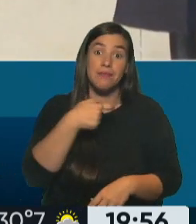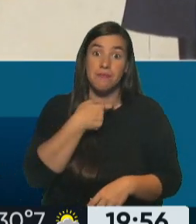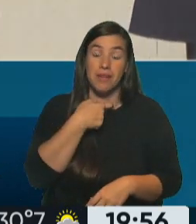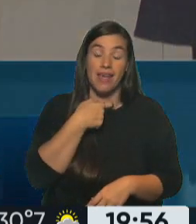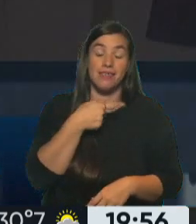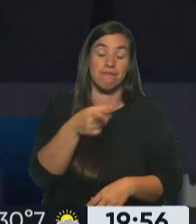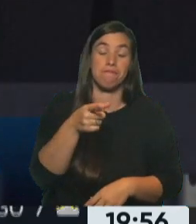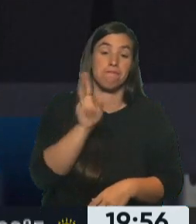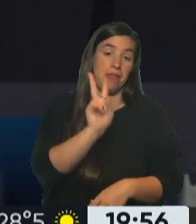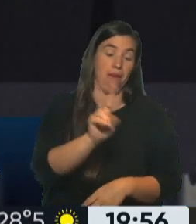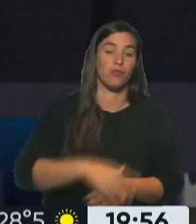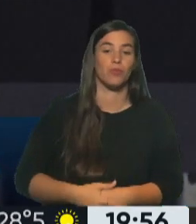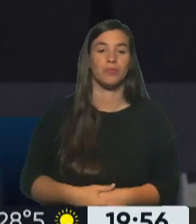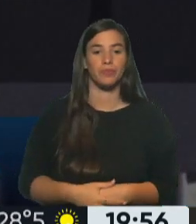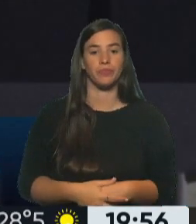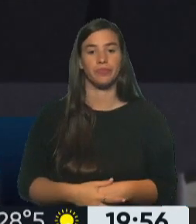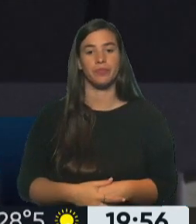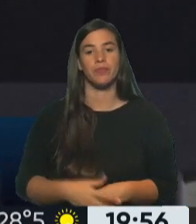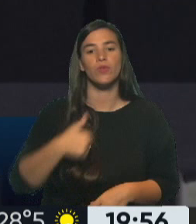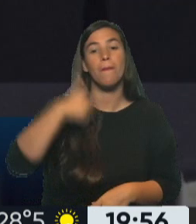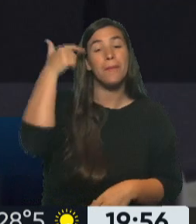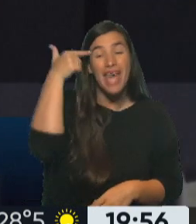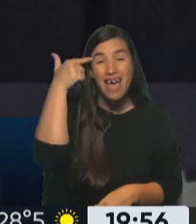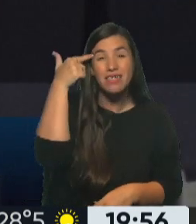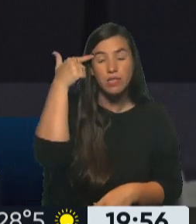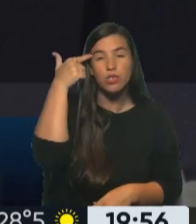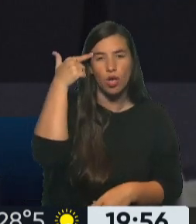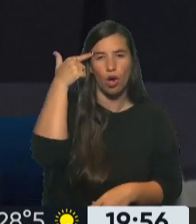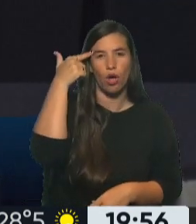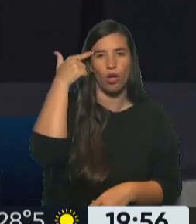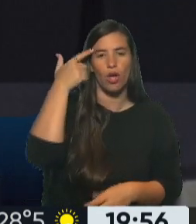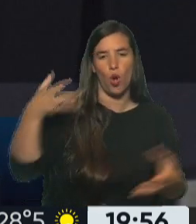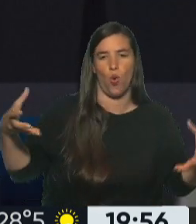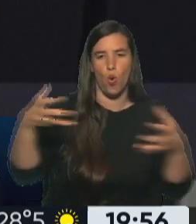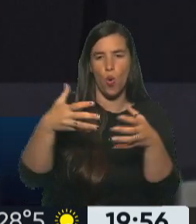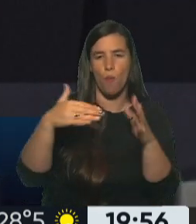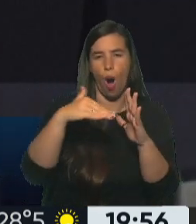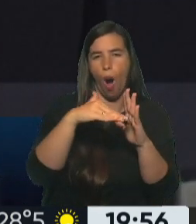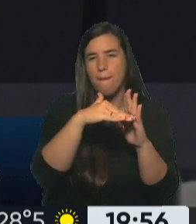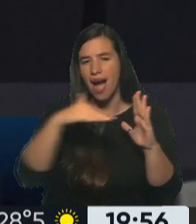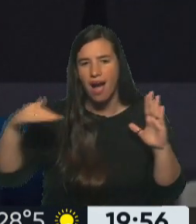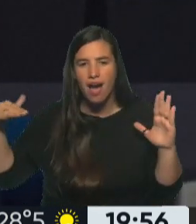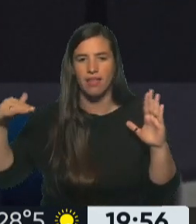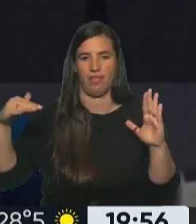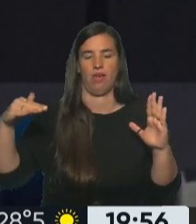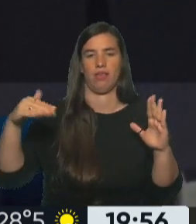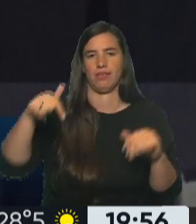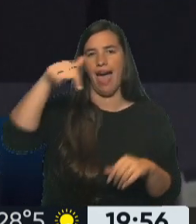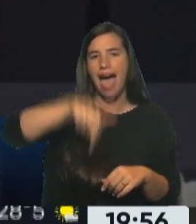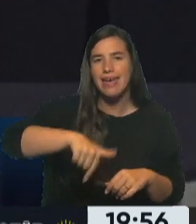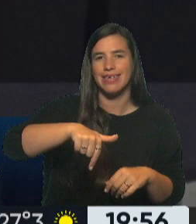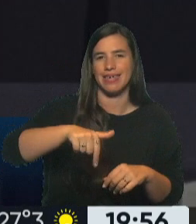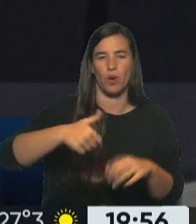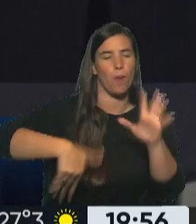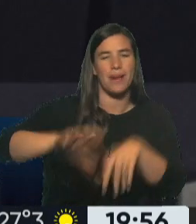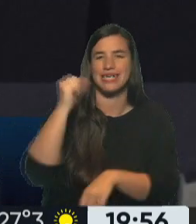francés. Je pense au particulier aux classes moyennes, cœur battant de notre pays, artisan de la grandeur et de la force